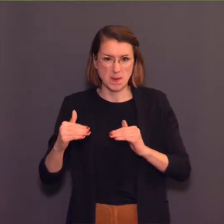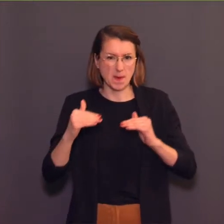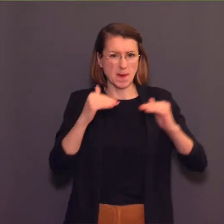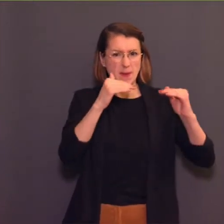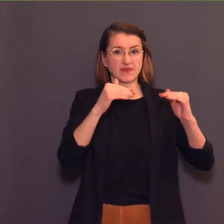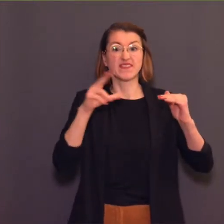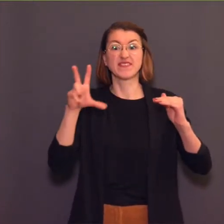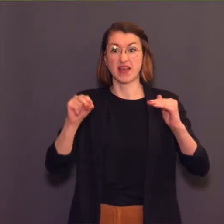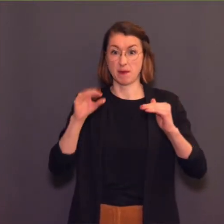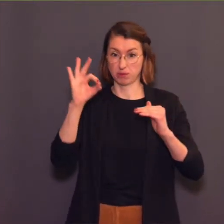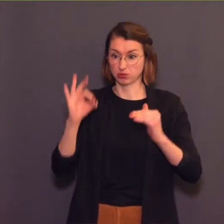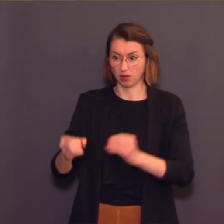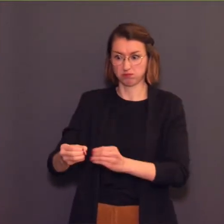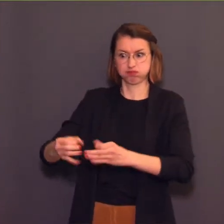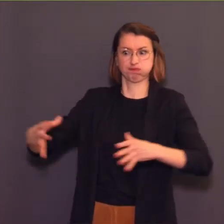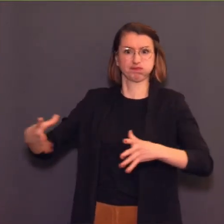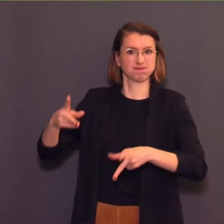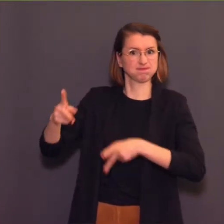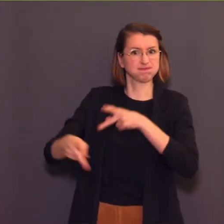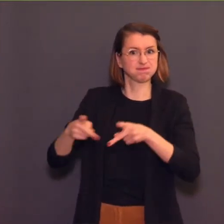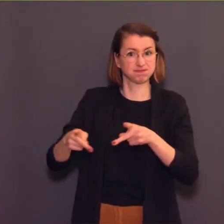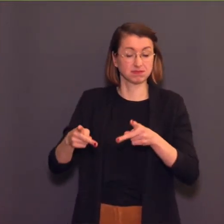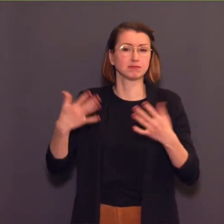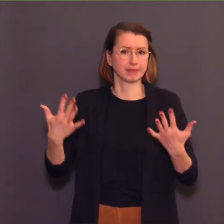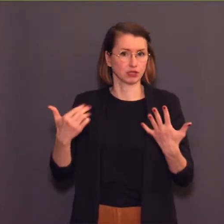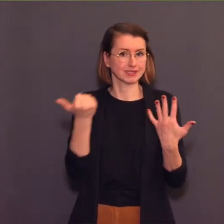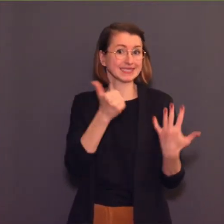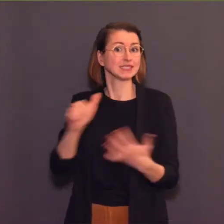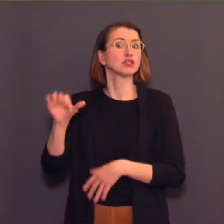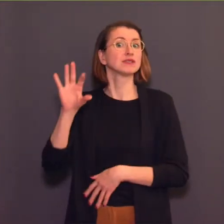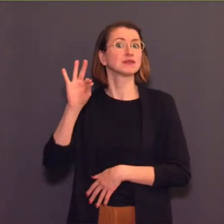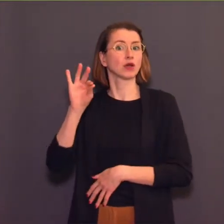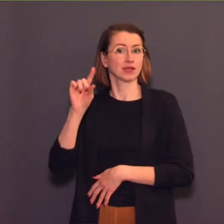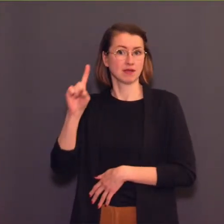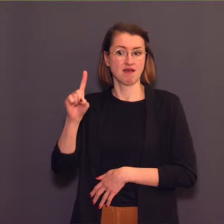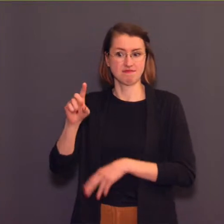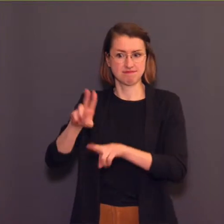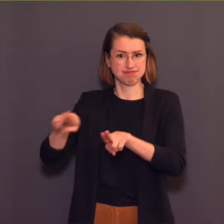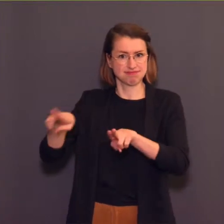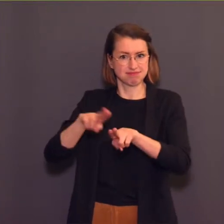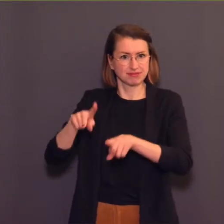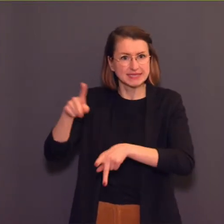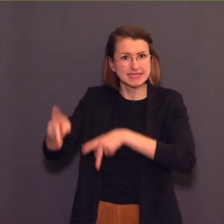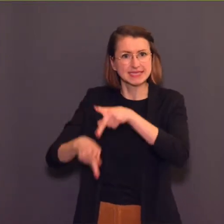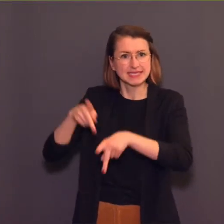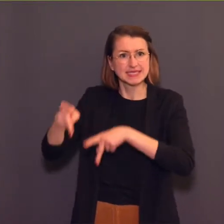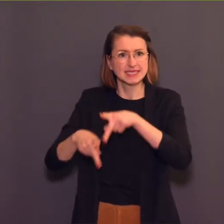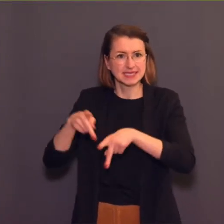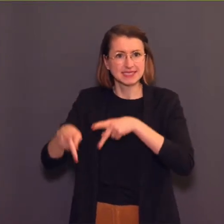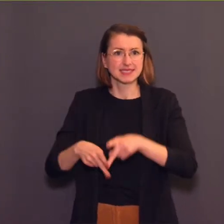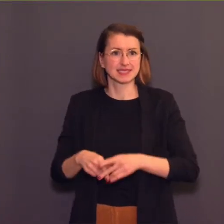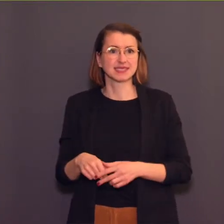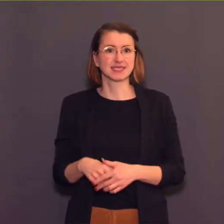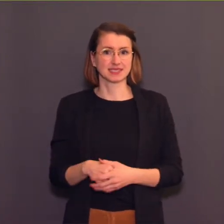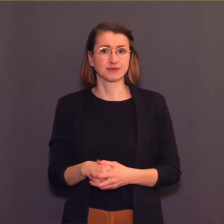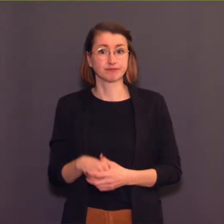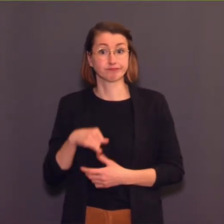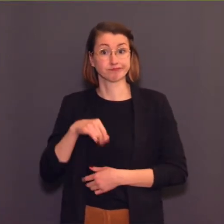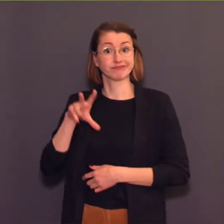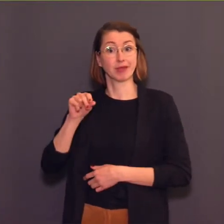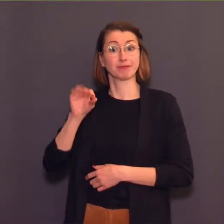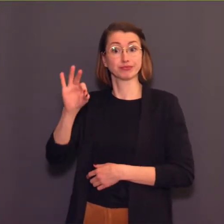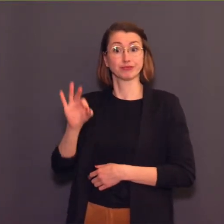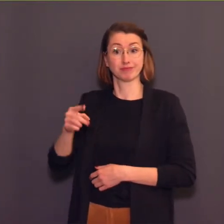dont 60% le sont par des patients qui ont besoin d'une ventilation artificielle. Au niveau des soins intensifs, ceci